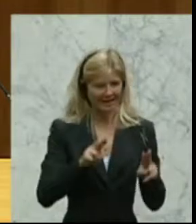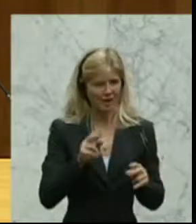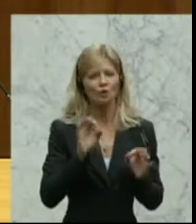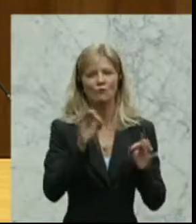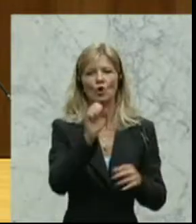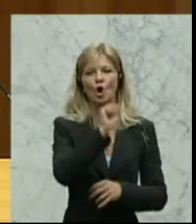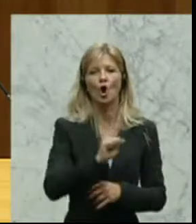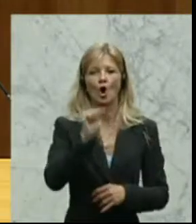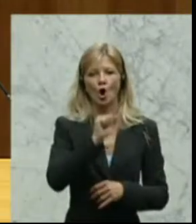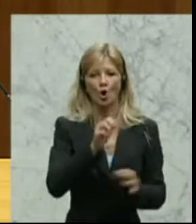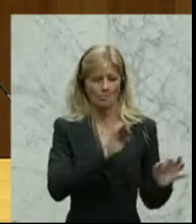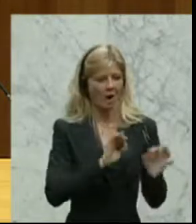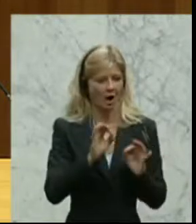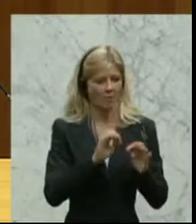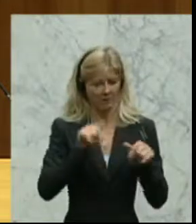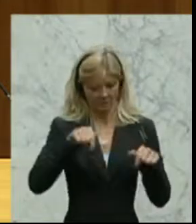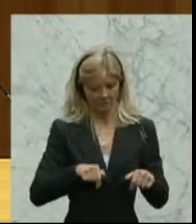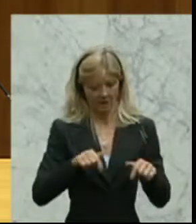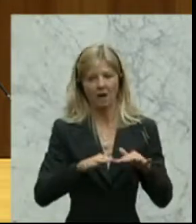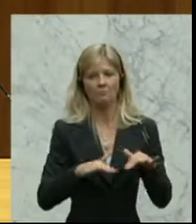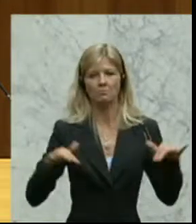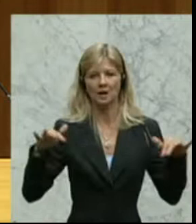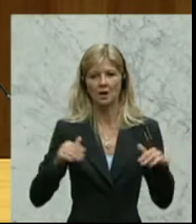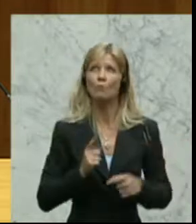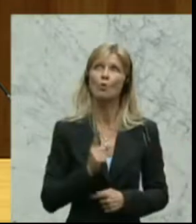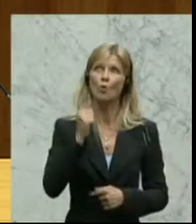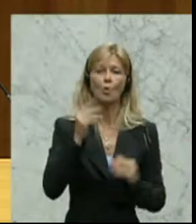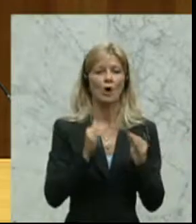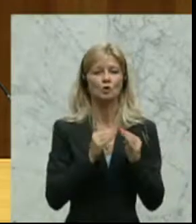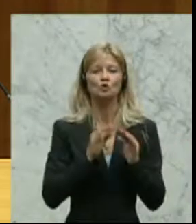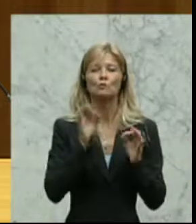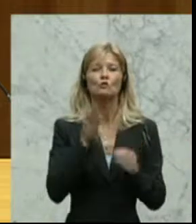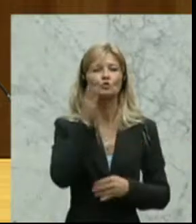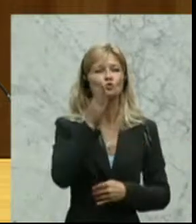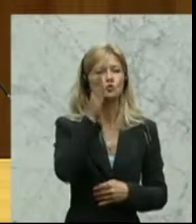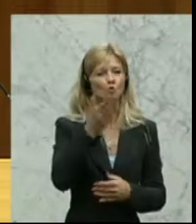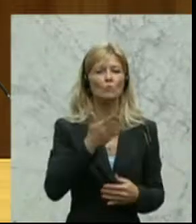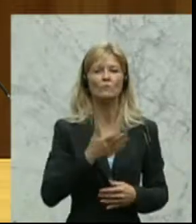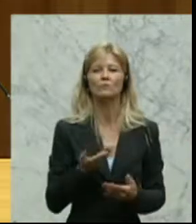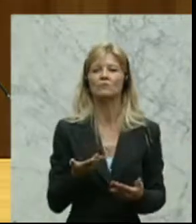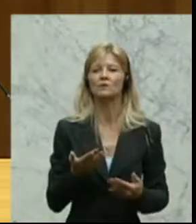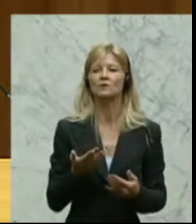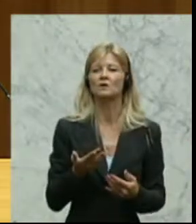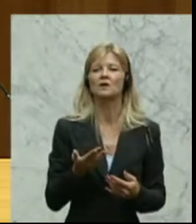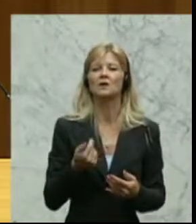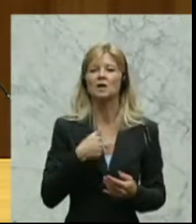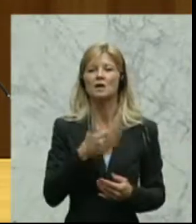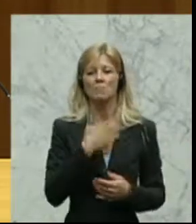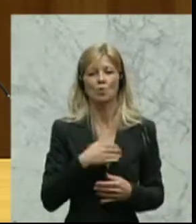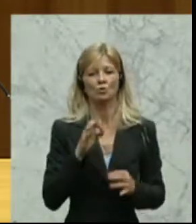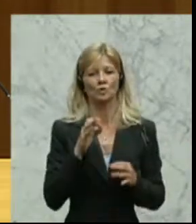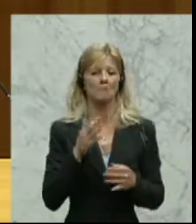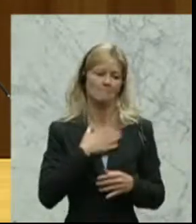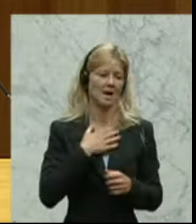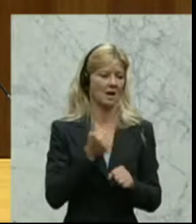hier im Plenum des Hohen Hauses künftig für meine Arbeit Rede und Antwort stehen möchte. Und ich bitte Sie,